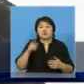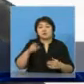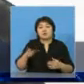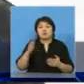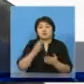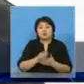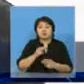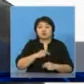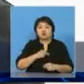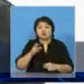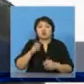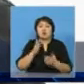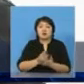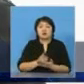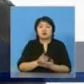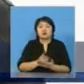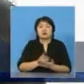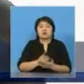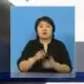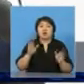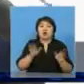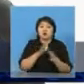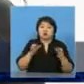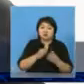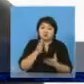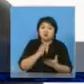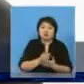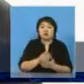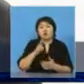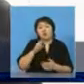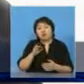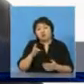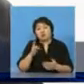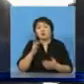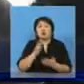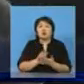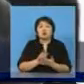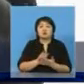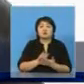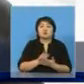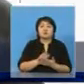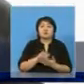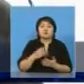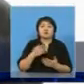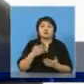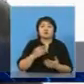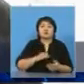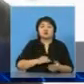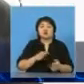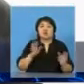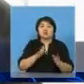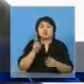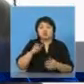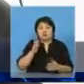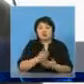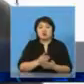азаматтар бар, қызметкерлер бар, оркестр бар, хор бар, жеке әншілер